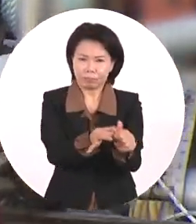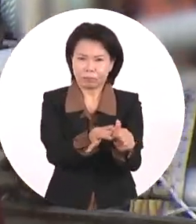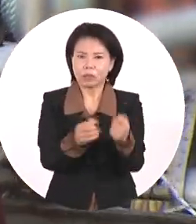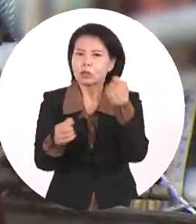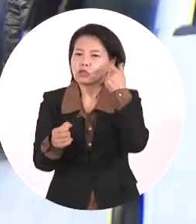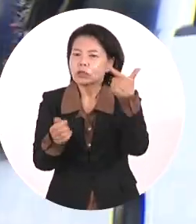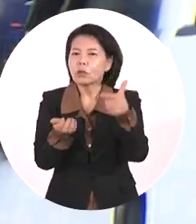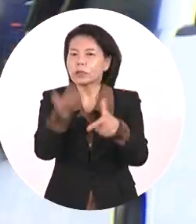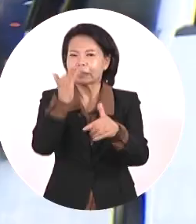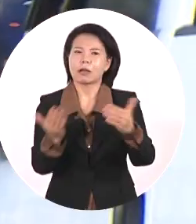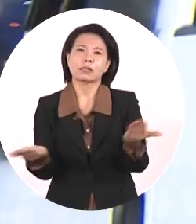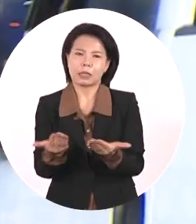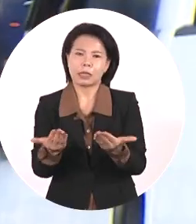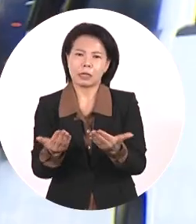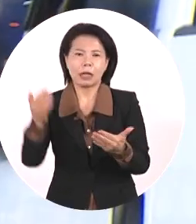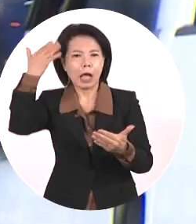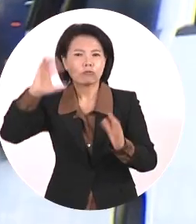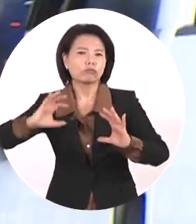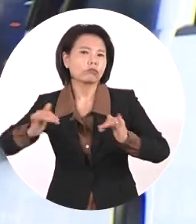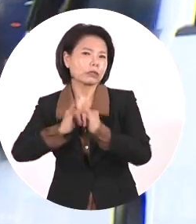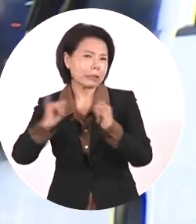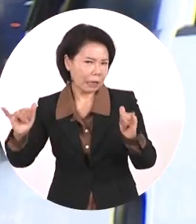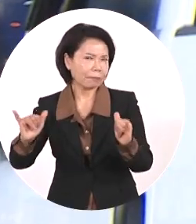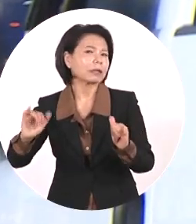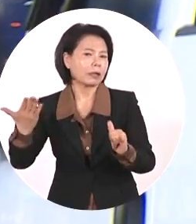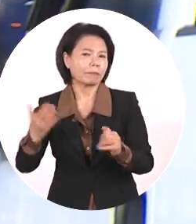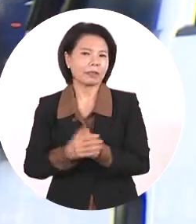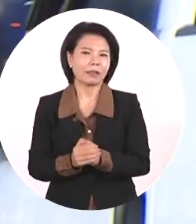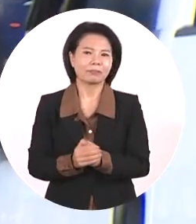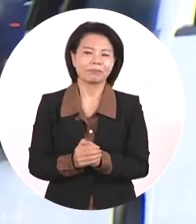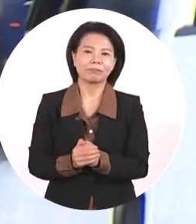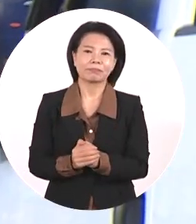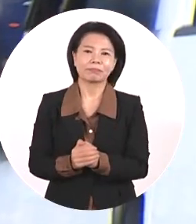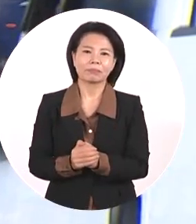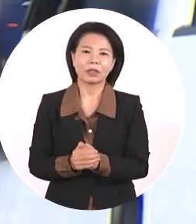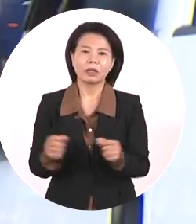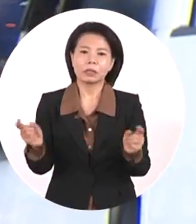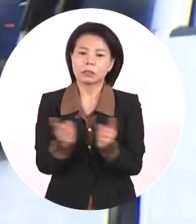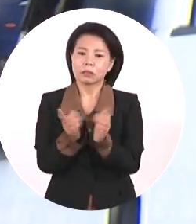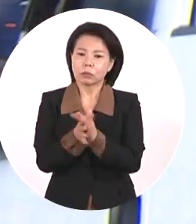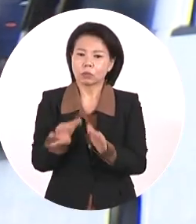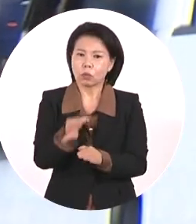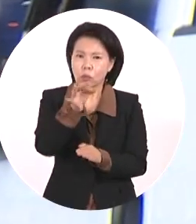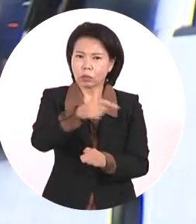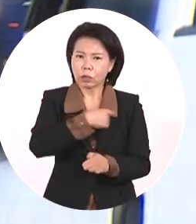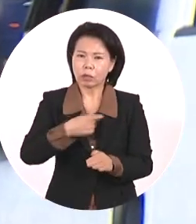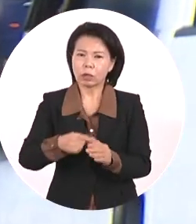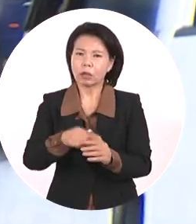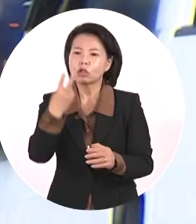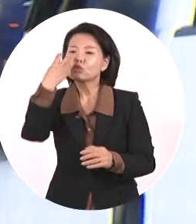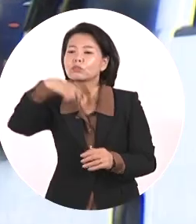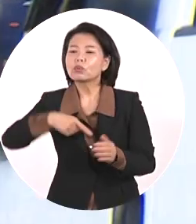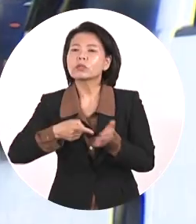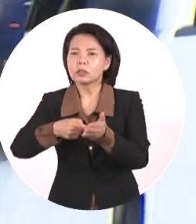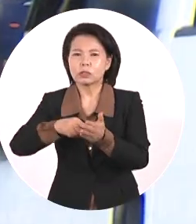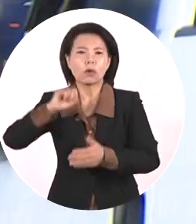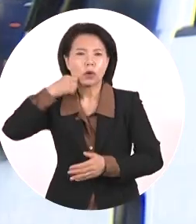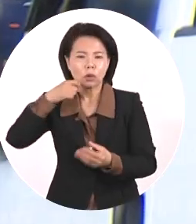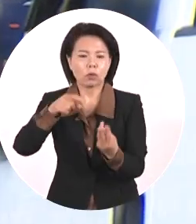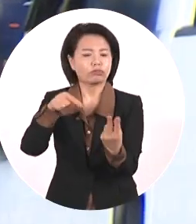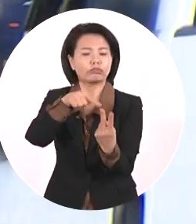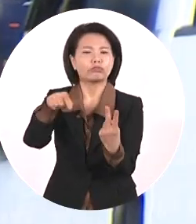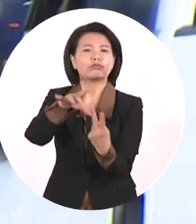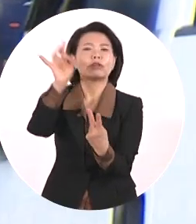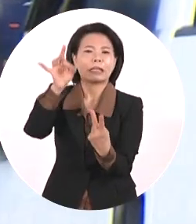지급되는데요. 6개월 이상 근무한 내국인 어선원이 대상입니다. 직불금은 중복 신청이